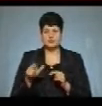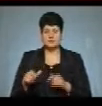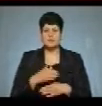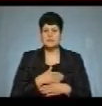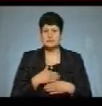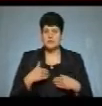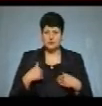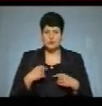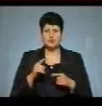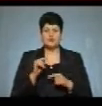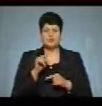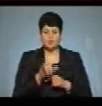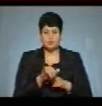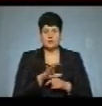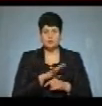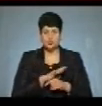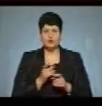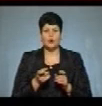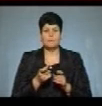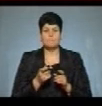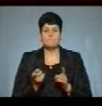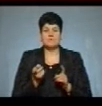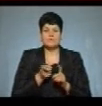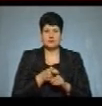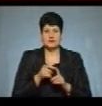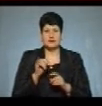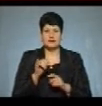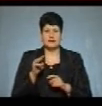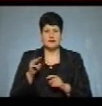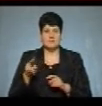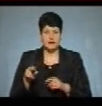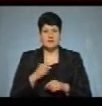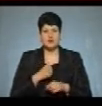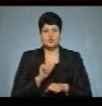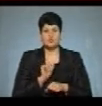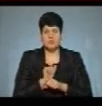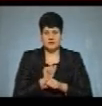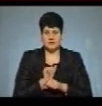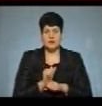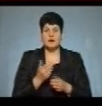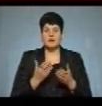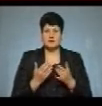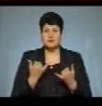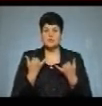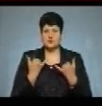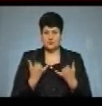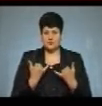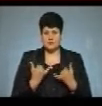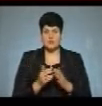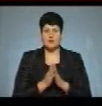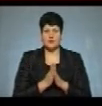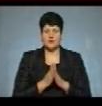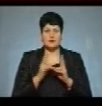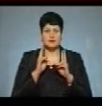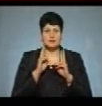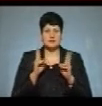захотіли, щоб в них було підключено ІТП, ми призупинили ІТП. Однак сьогодні, на прохання, не